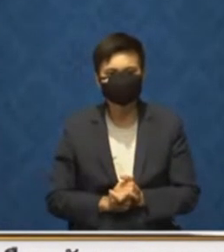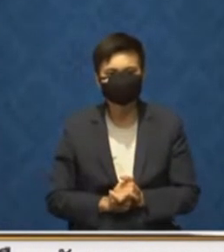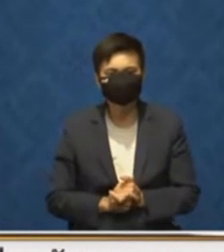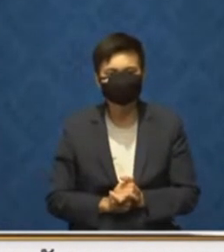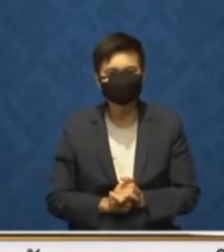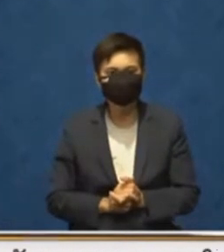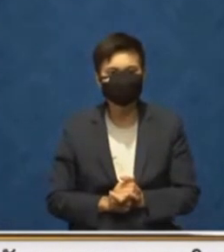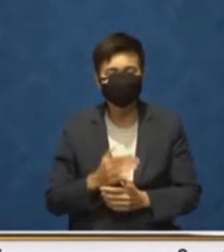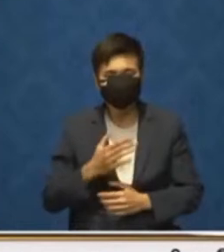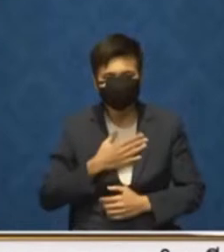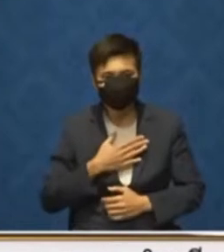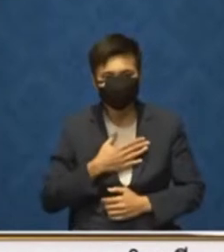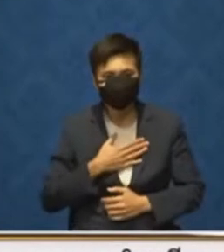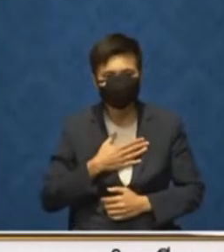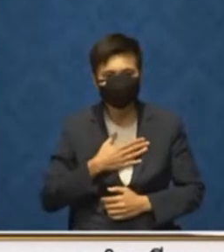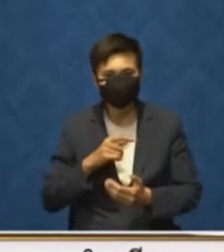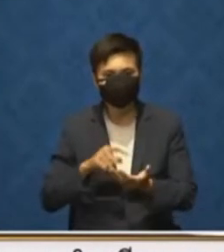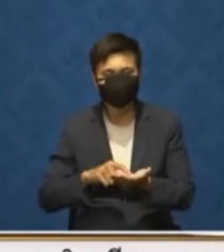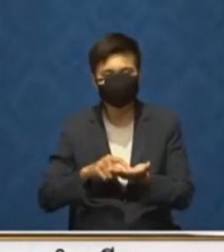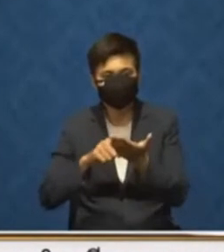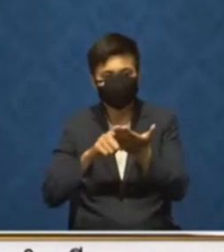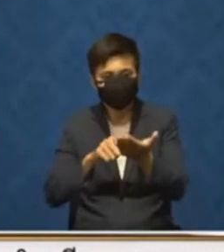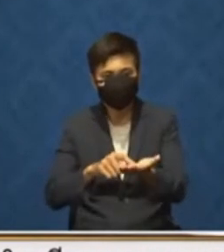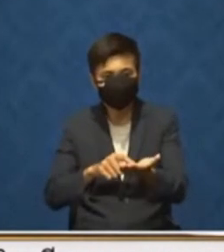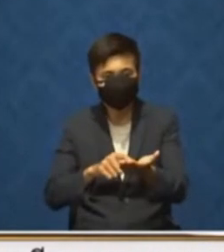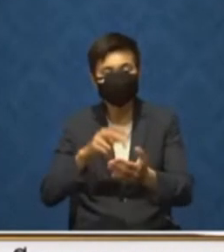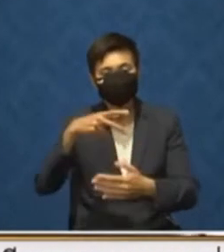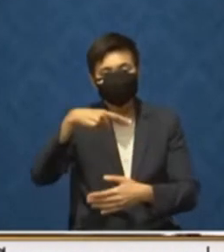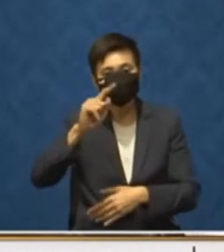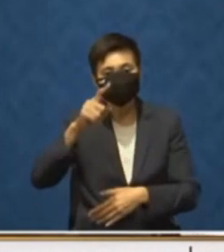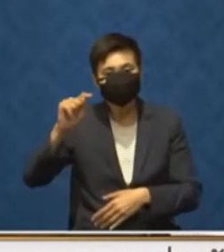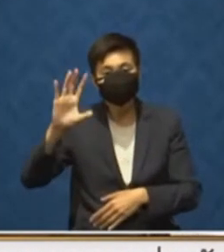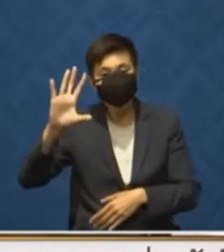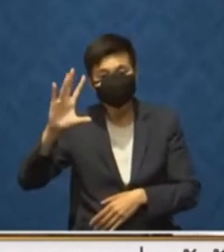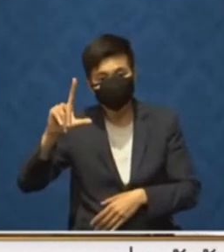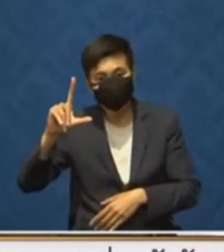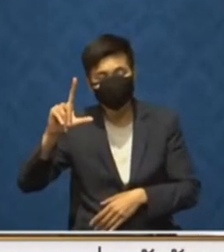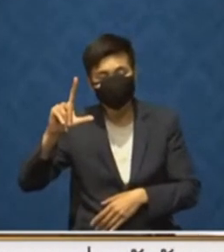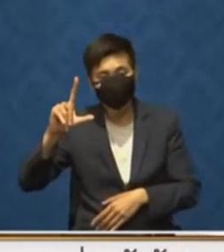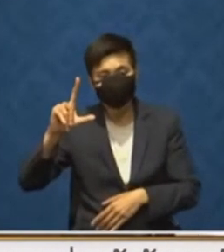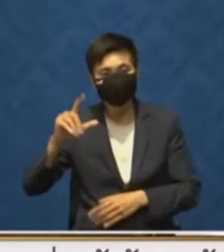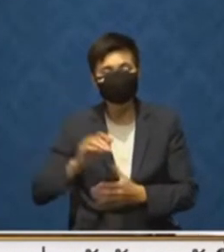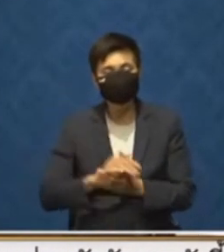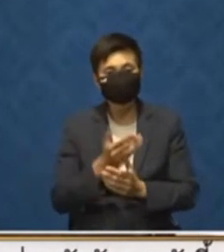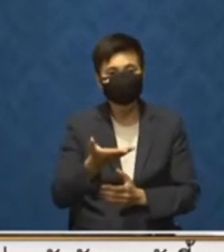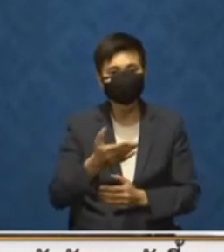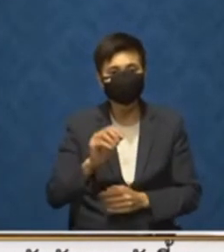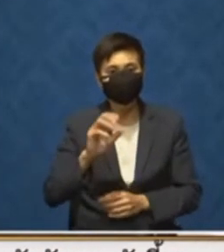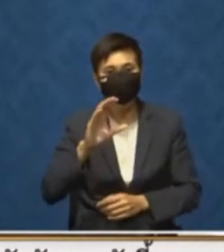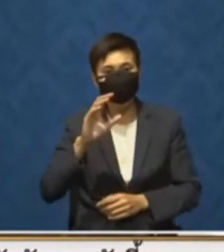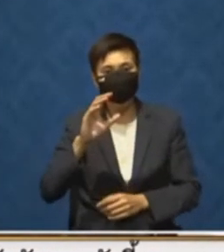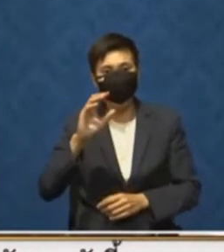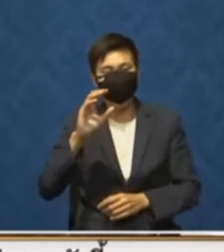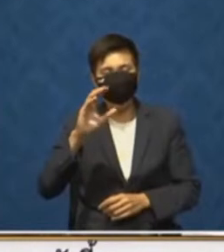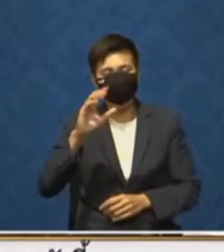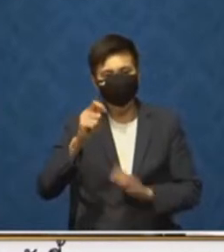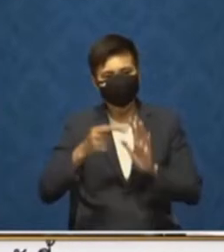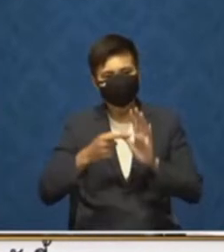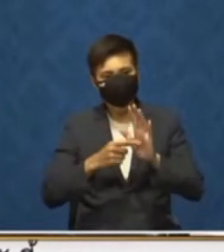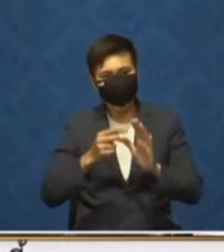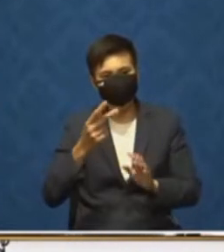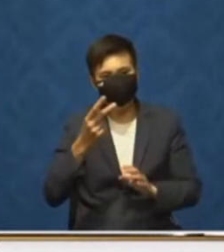ผมก็ไปยื่นให้กับปปชที่ท่านนัดประชาชัยบุญสวัสดิ์มาอภิปลายเนี่ยนะเป็นภาค